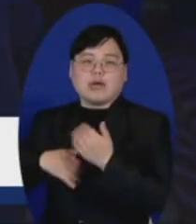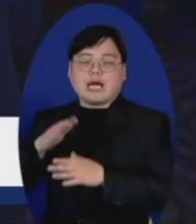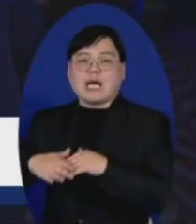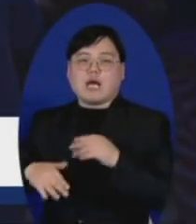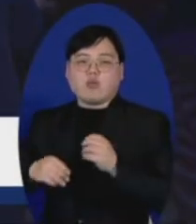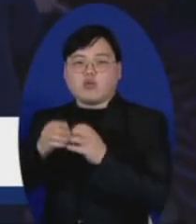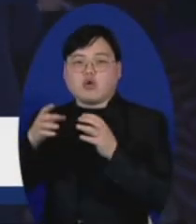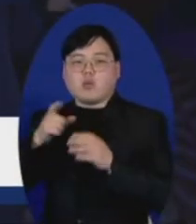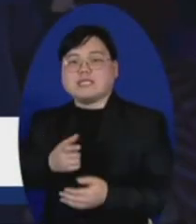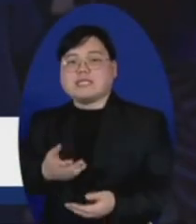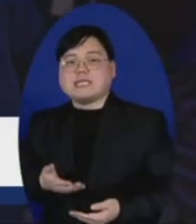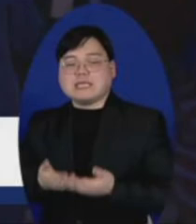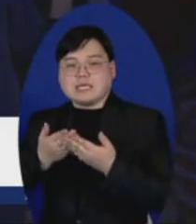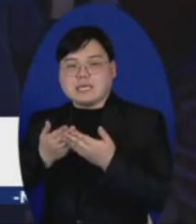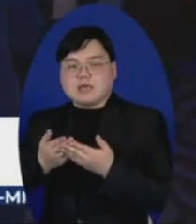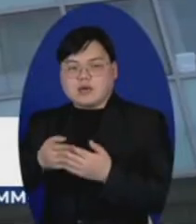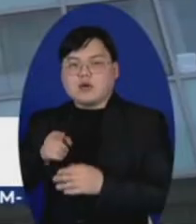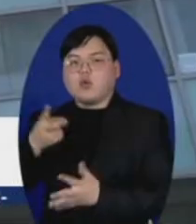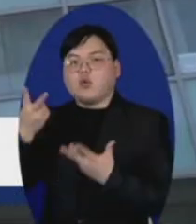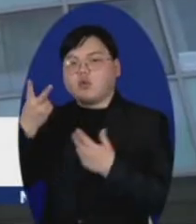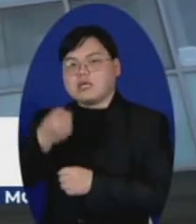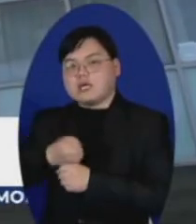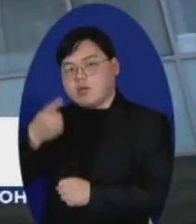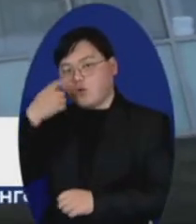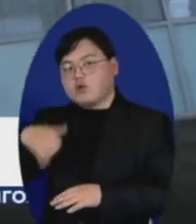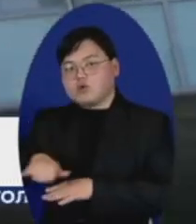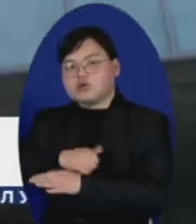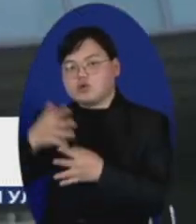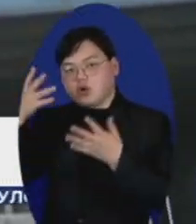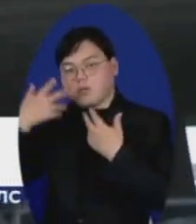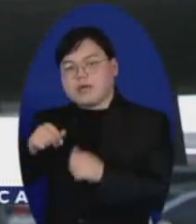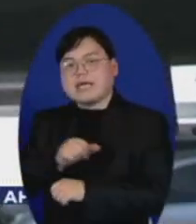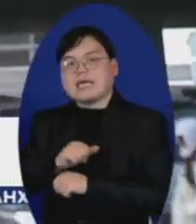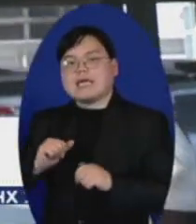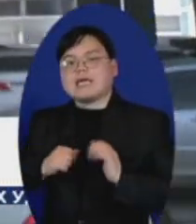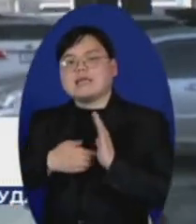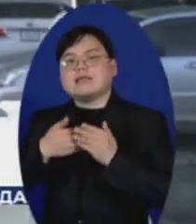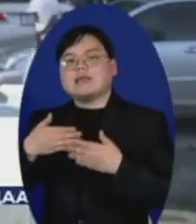дэмжих энэ цогц үйл ажиллагаа Corporate Convention Center-т болж байна. Иргэдэд нээлттэй гэж байлаа.